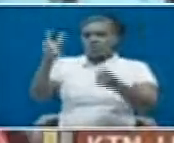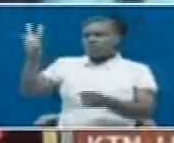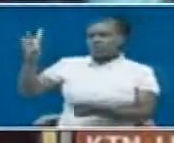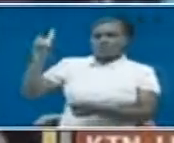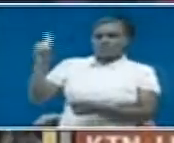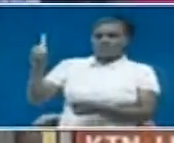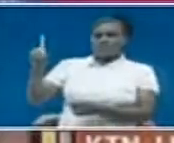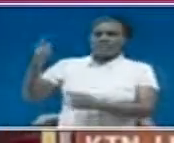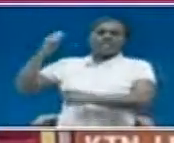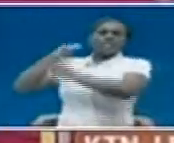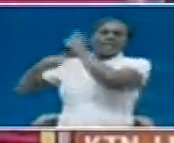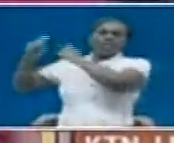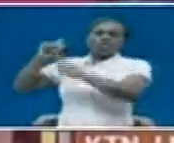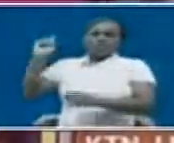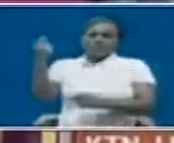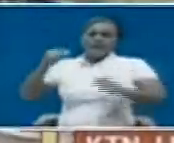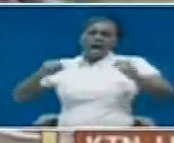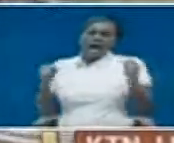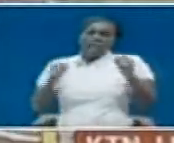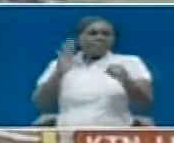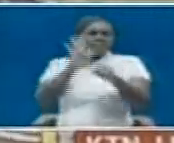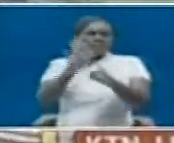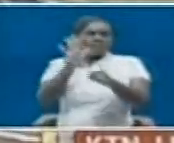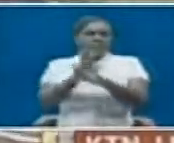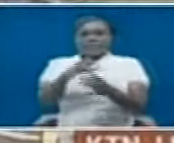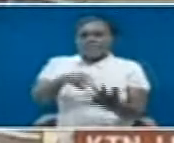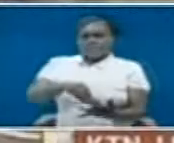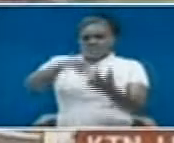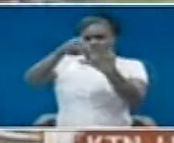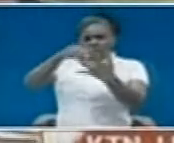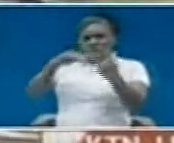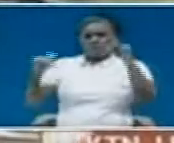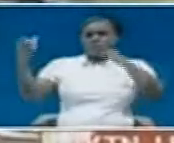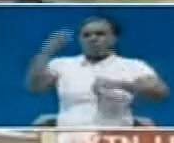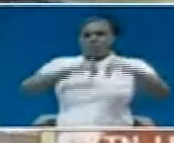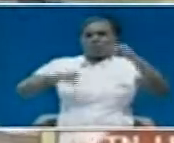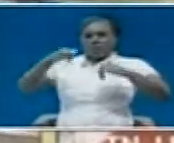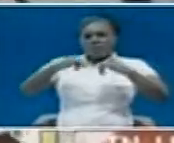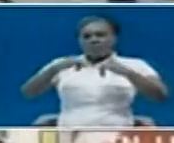Marekani, tamaduni za Kenya zimeonekana zikiwafurahisha wengi, haswa wale wa nchi za kigeni.